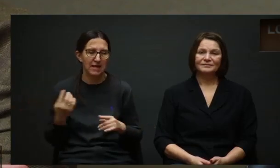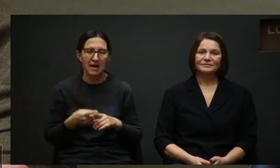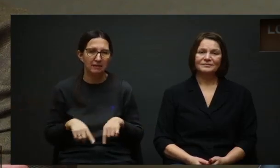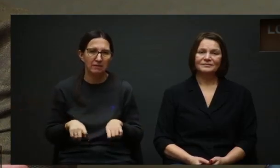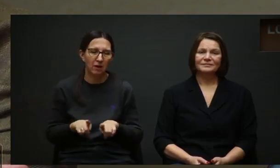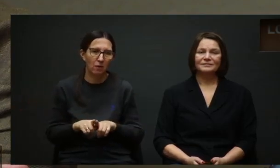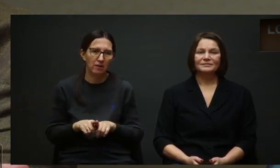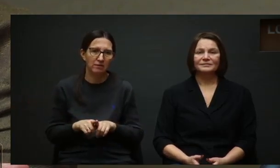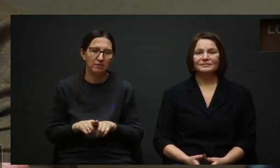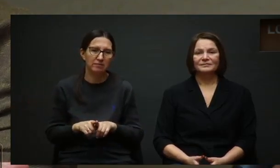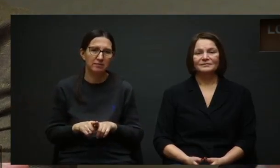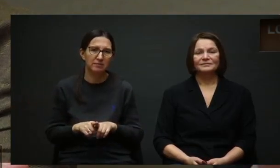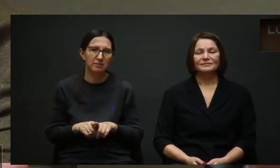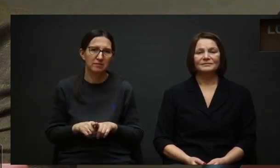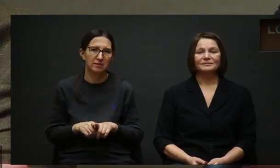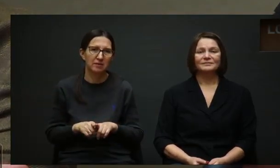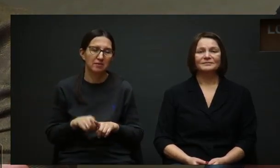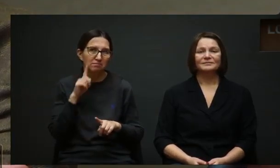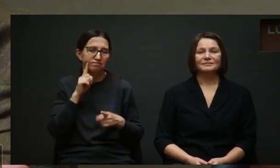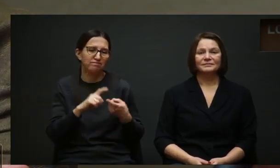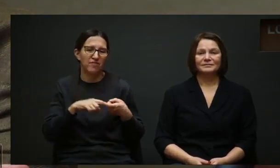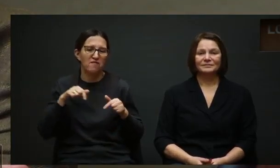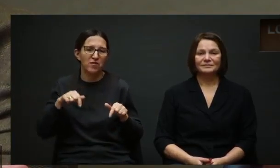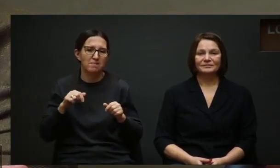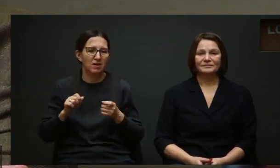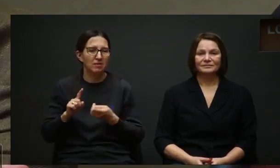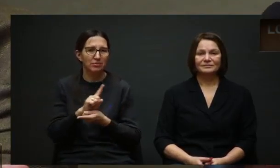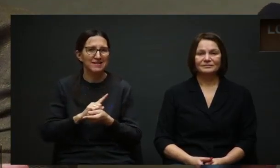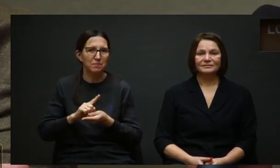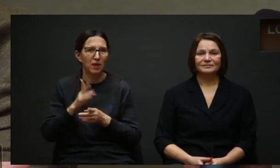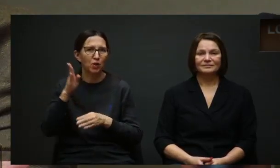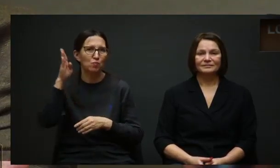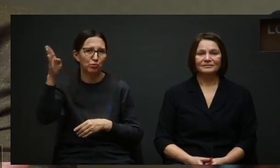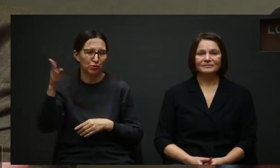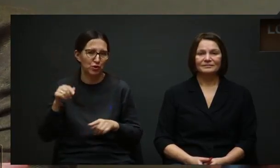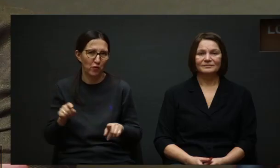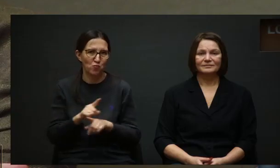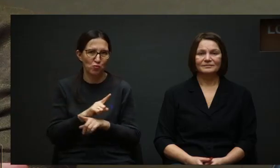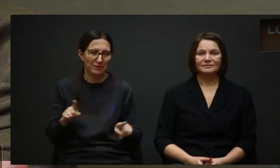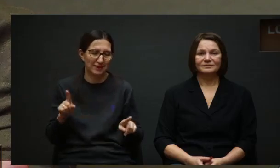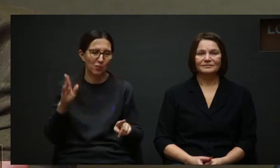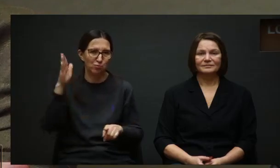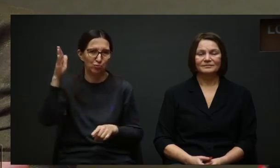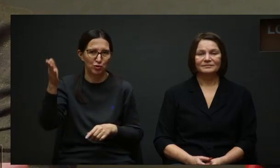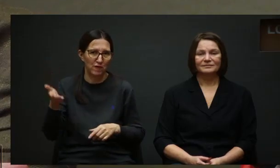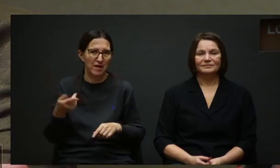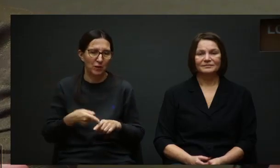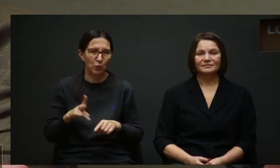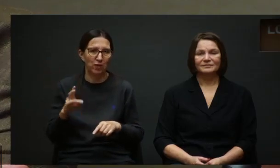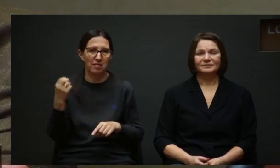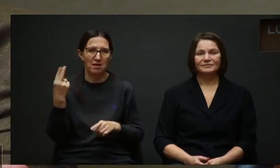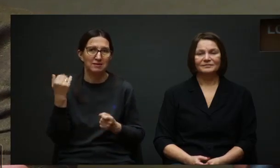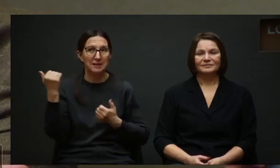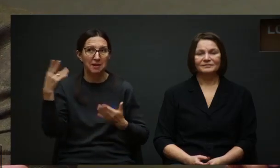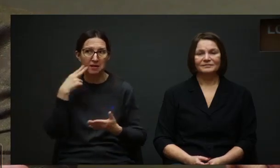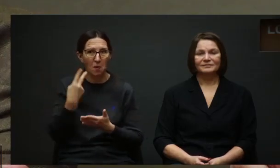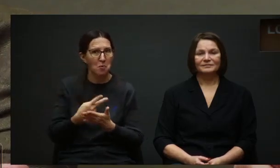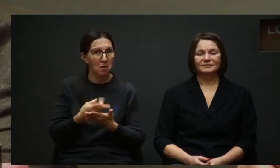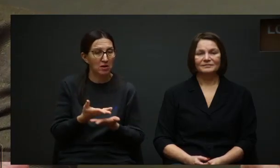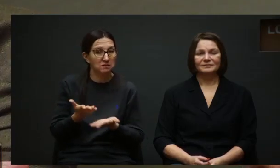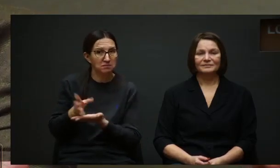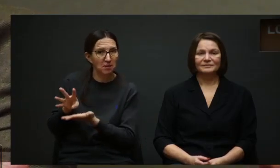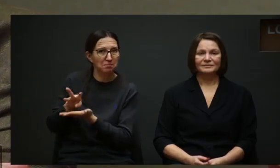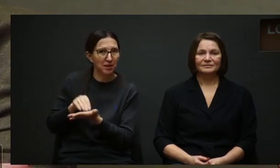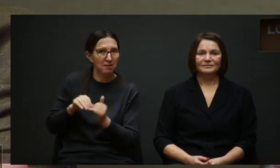такое в рамках изменения будущего, музея будущего, вот, Национальная галерея нам показывает некоторый пример